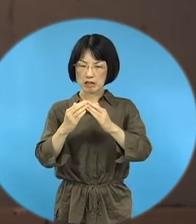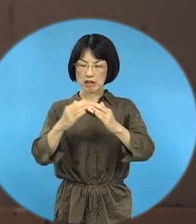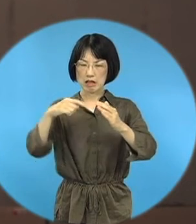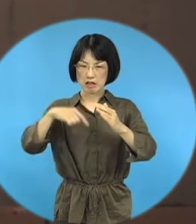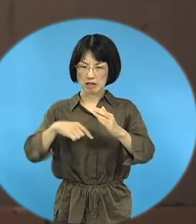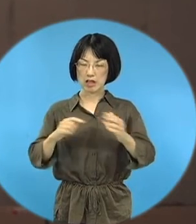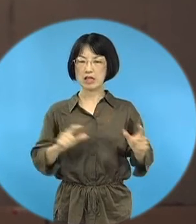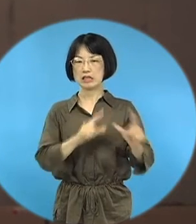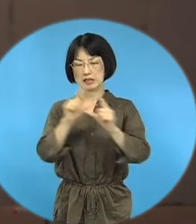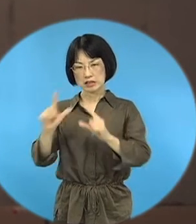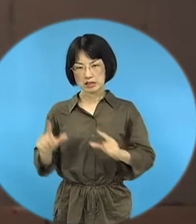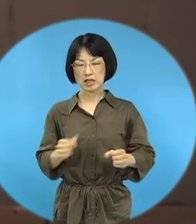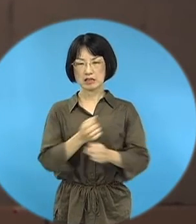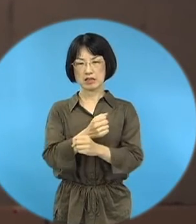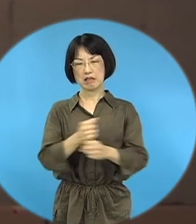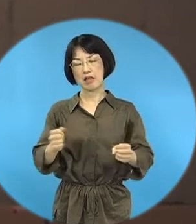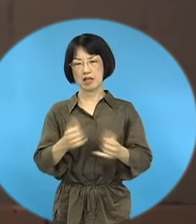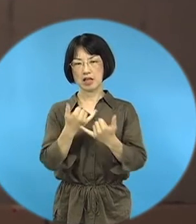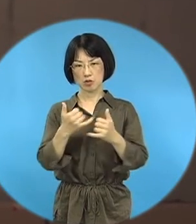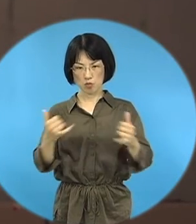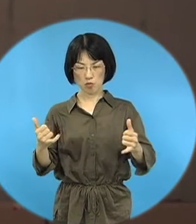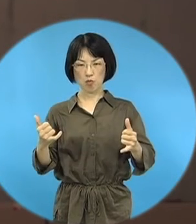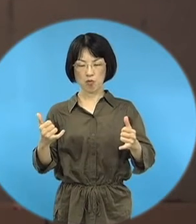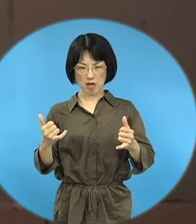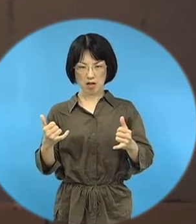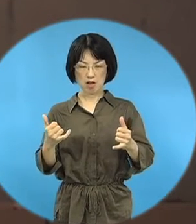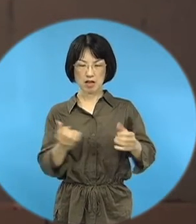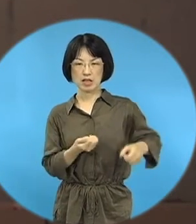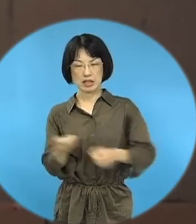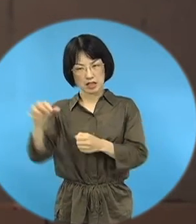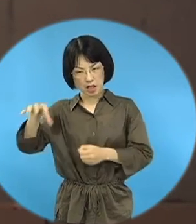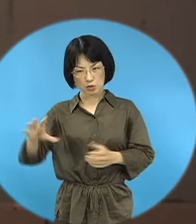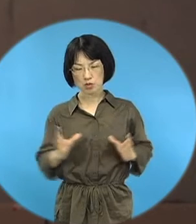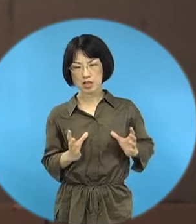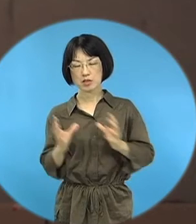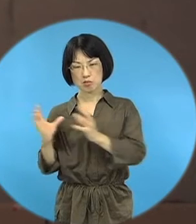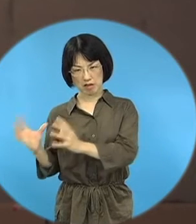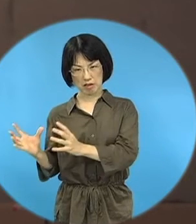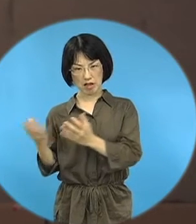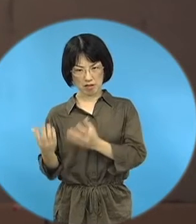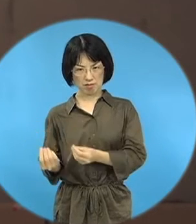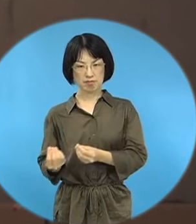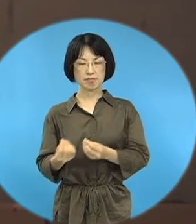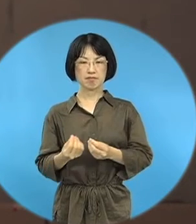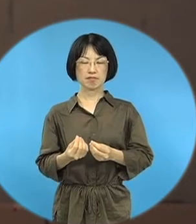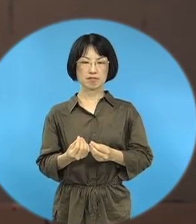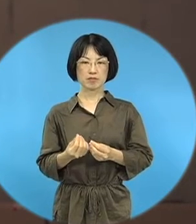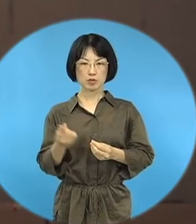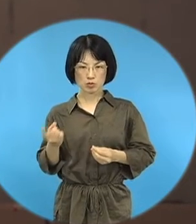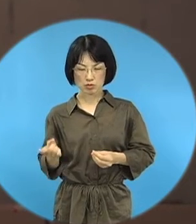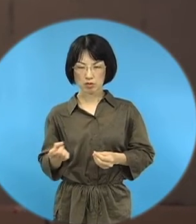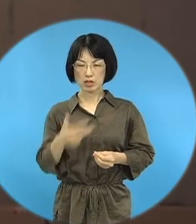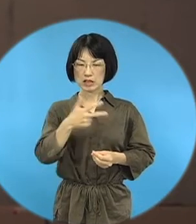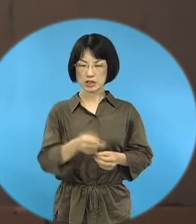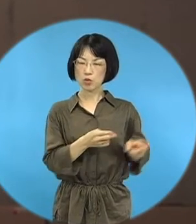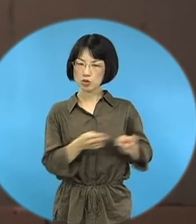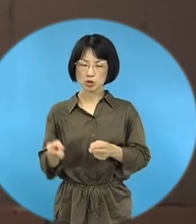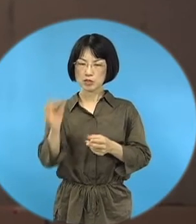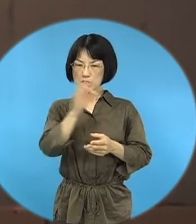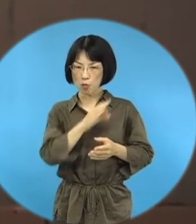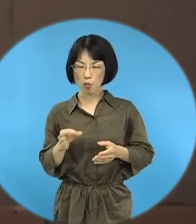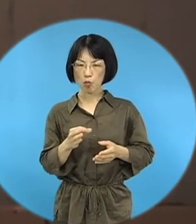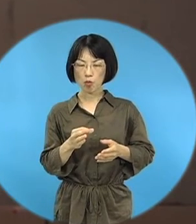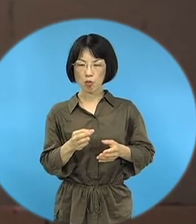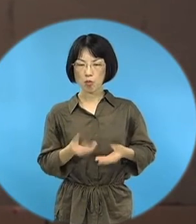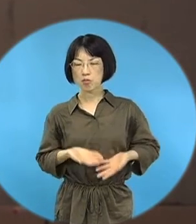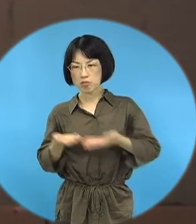ラスが割れたりして自宅で生活できなくなった方がやむなく避難所に集まっています。こうなると市が備蓄